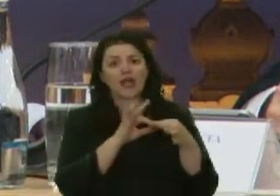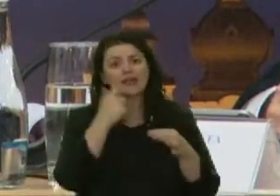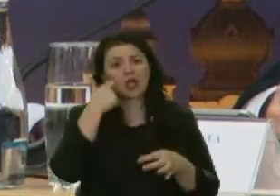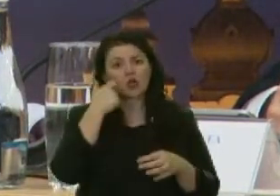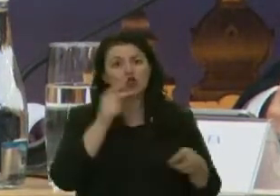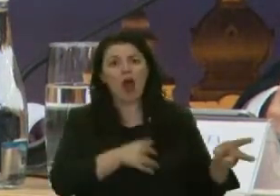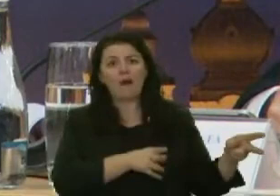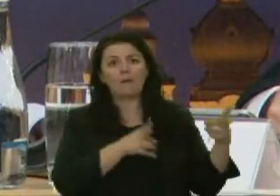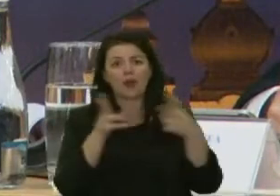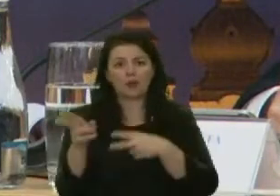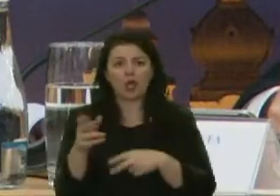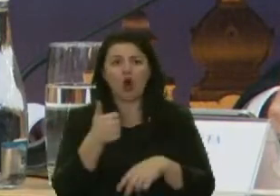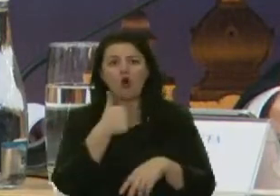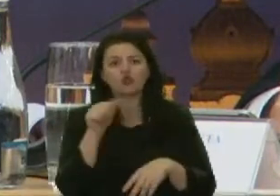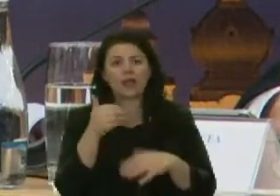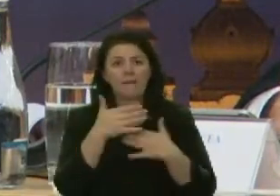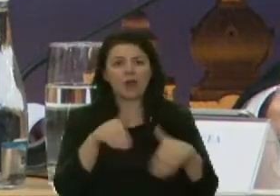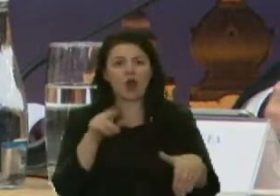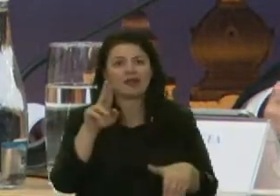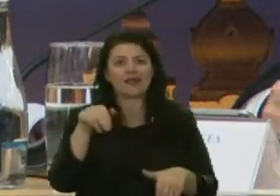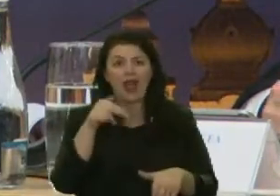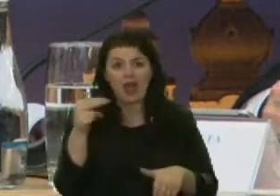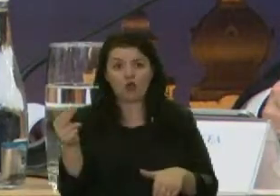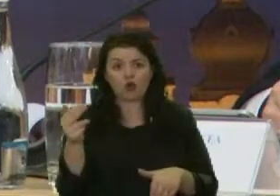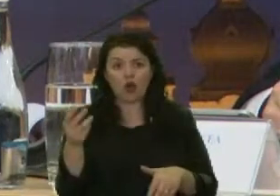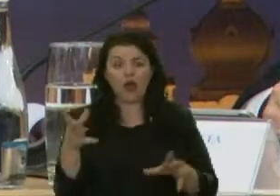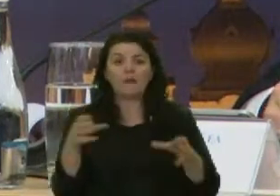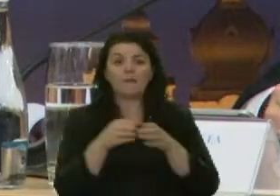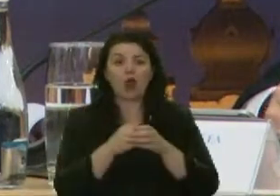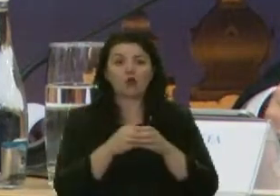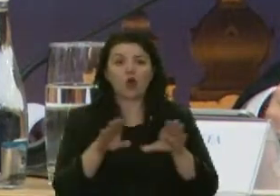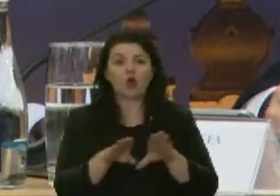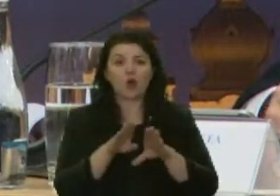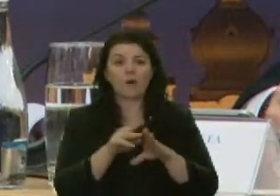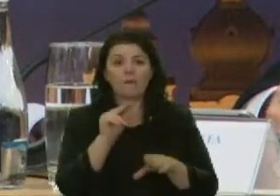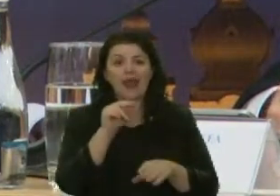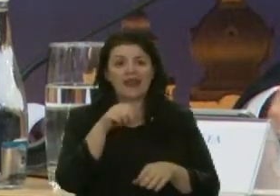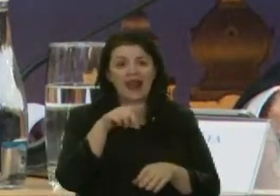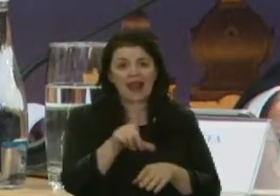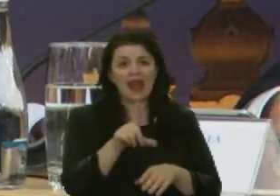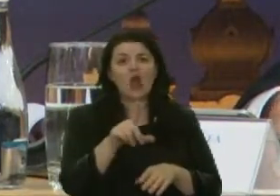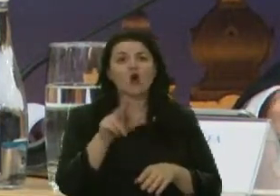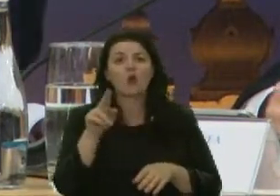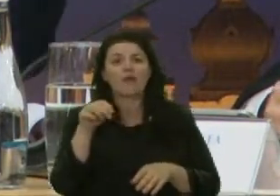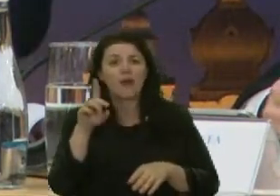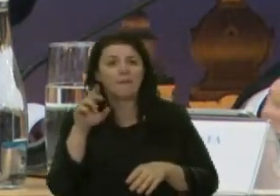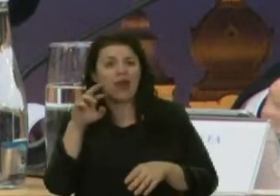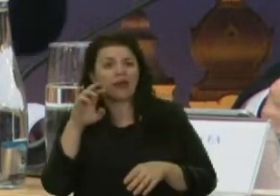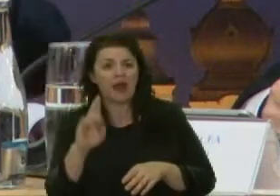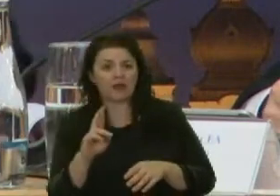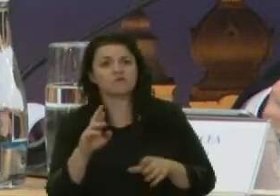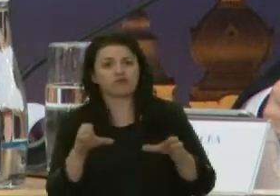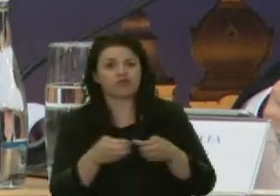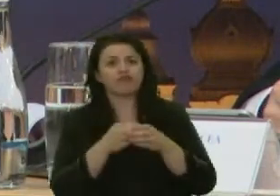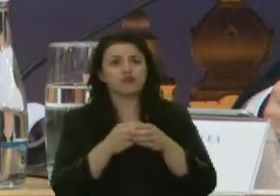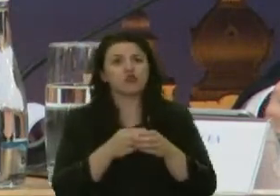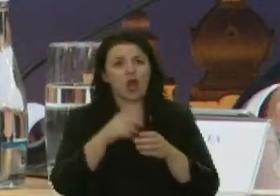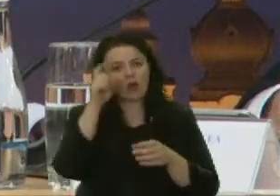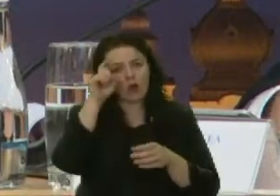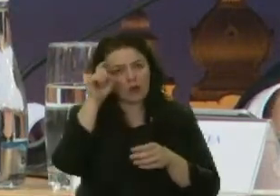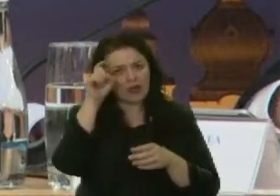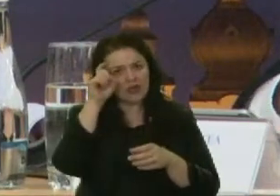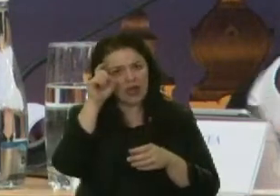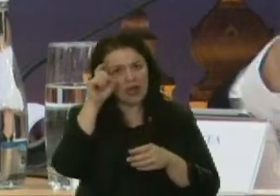autostradă un proiect de peste 100 de milioane de euro în care împreună cu colegii mei de la PNL și UDMR Sunt convins Evident